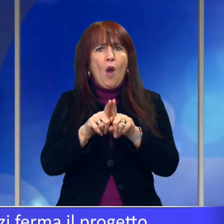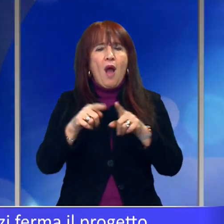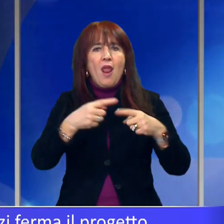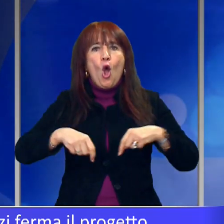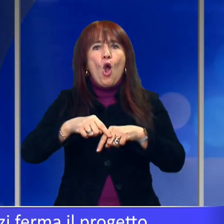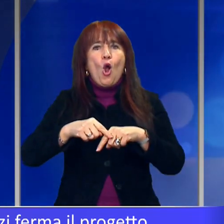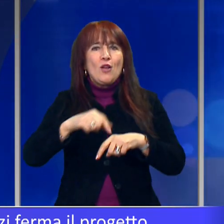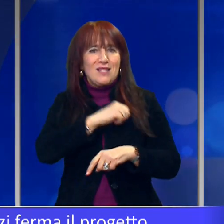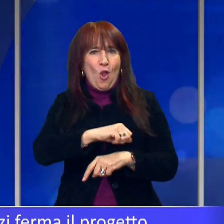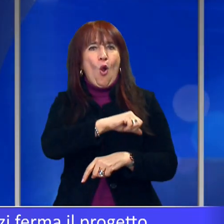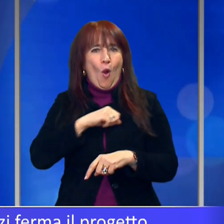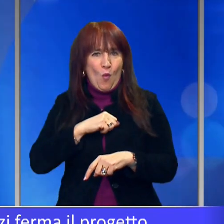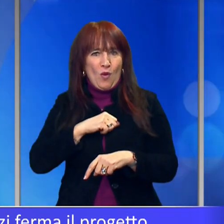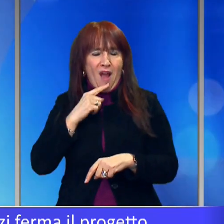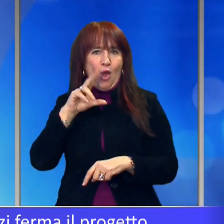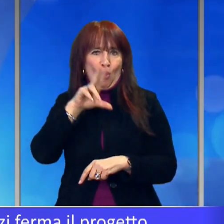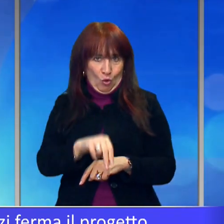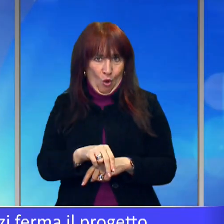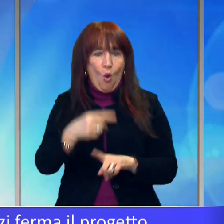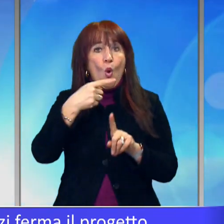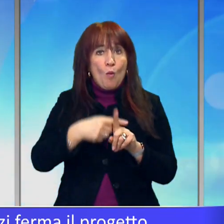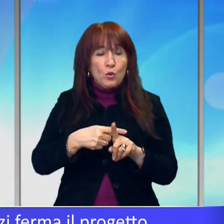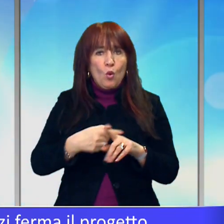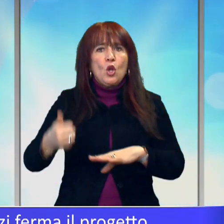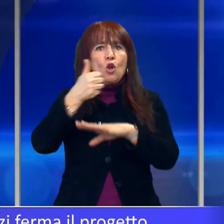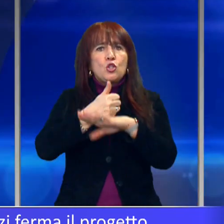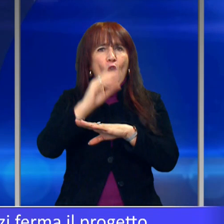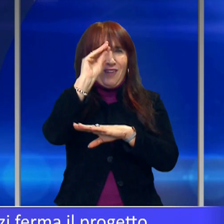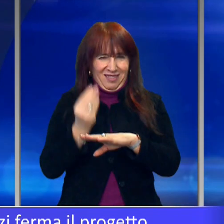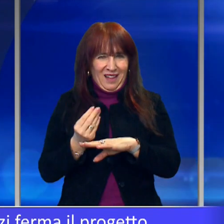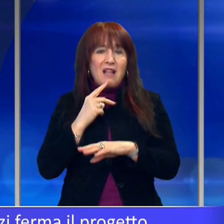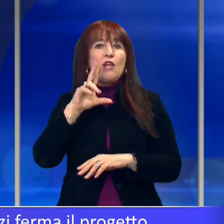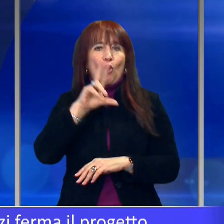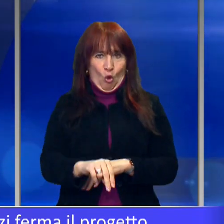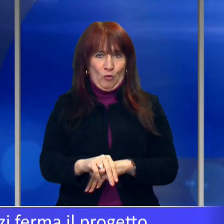anche dal consiglio comunale e dalla Soprintendenza